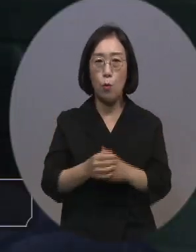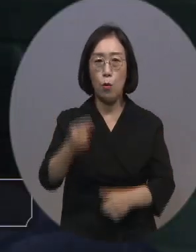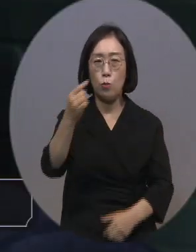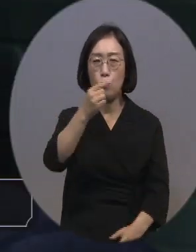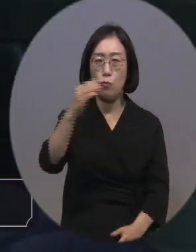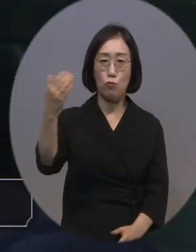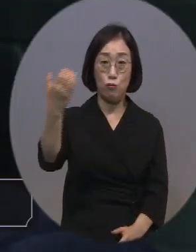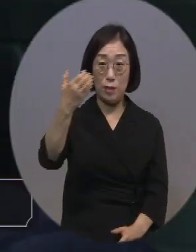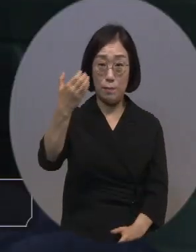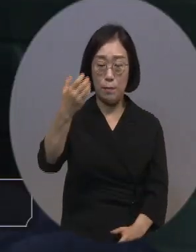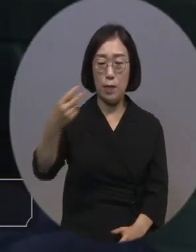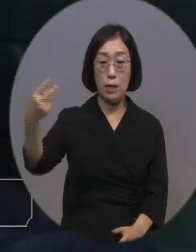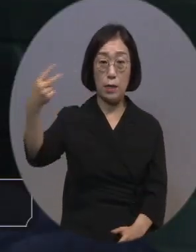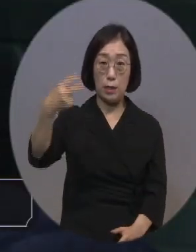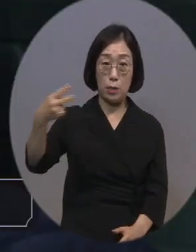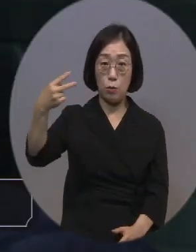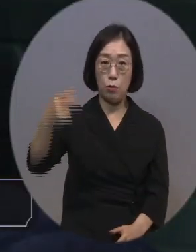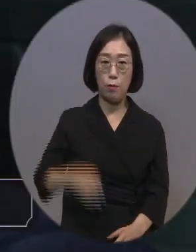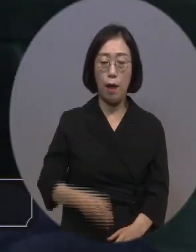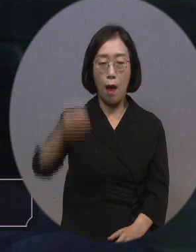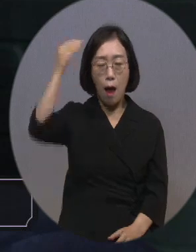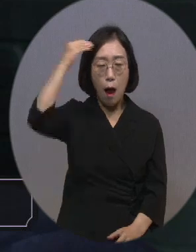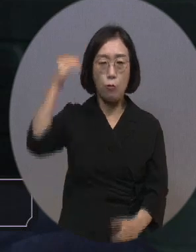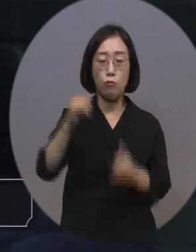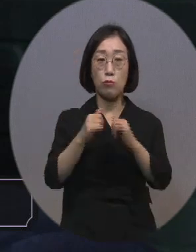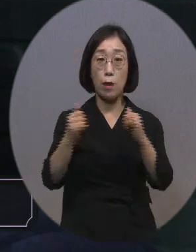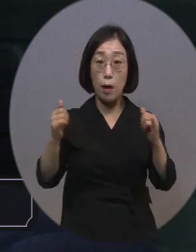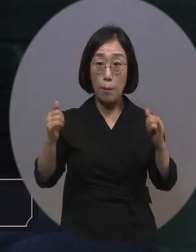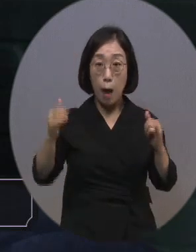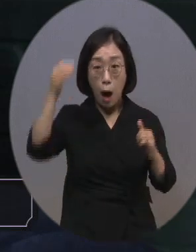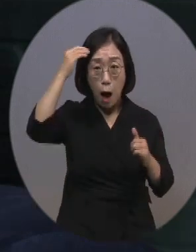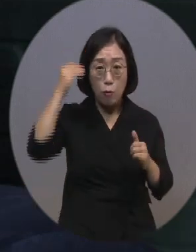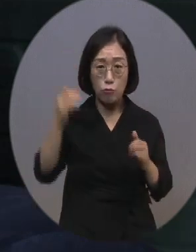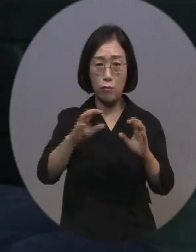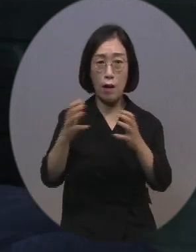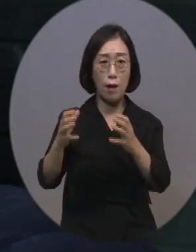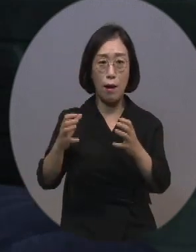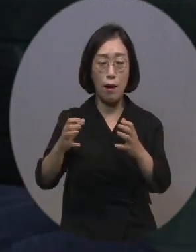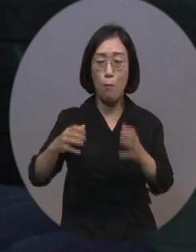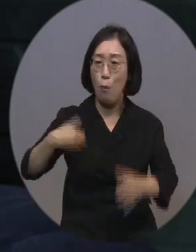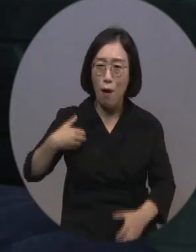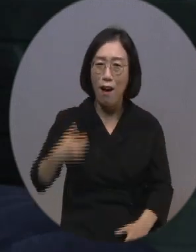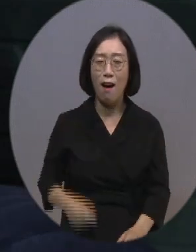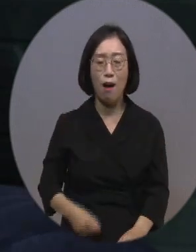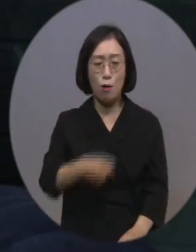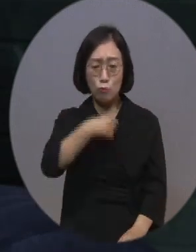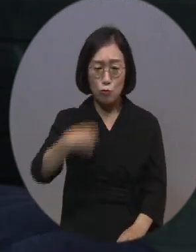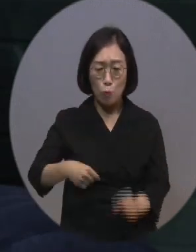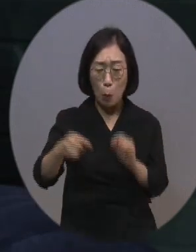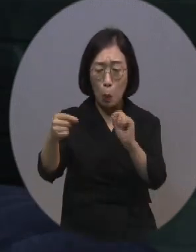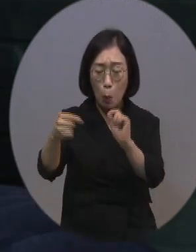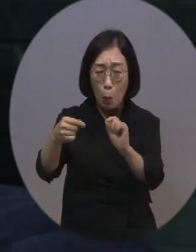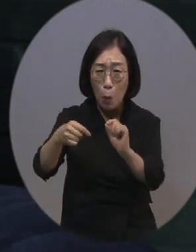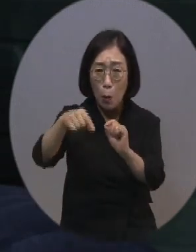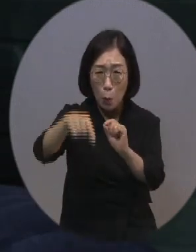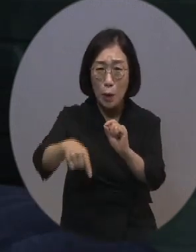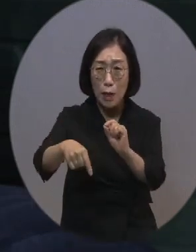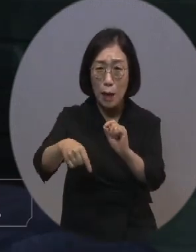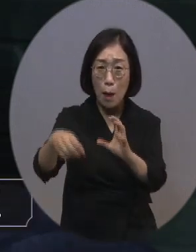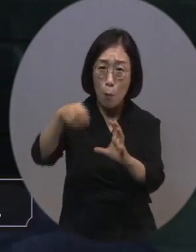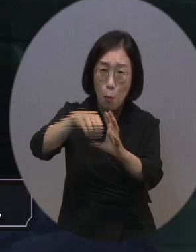2000년대 초반에는 코리안이라고 하면 어딘지도 몰랐어요. 중국의 한 지역이라고